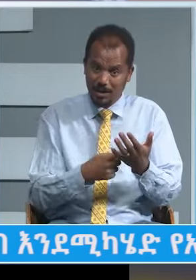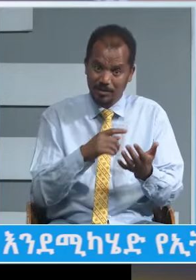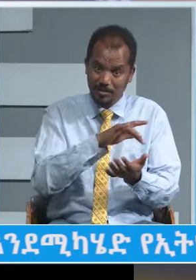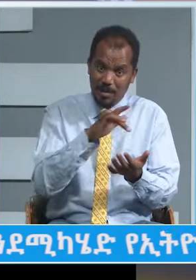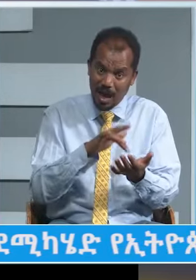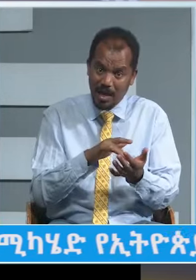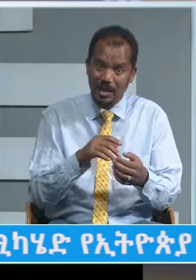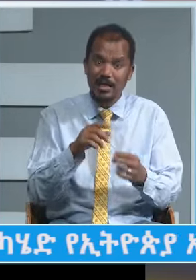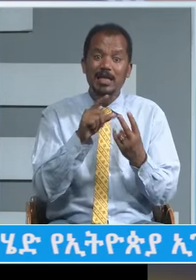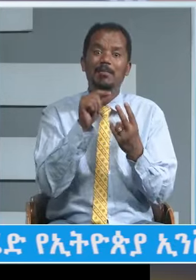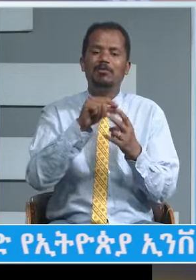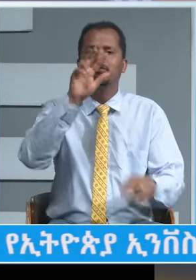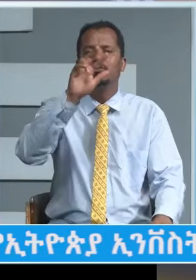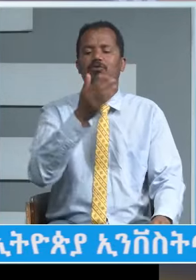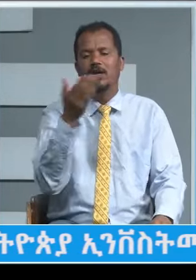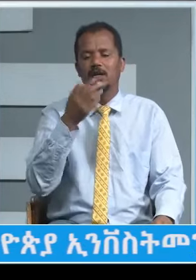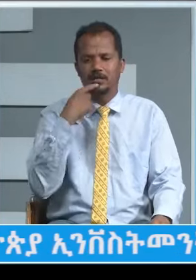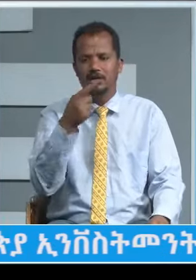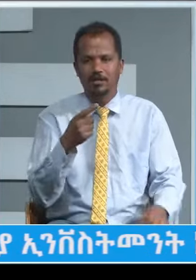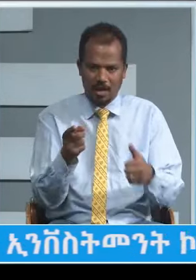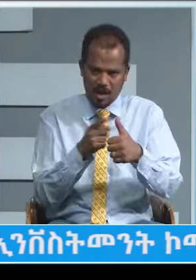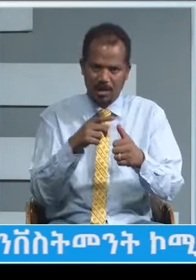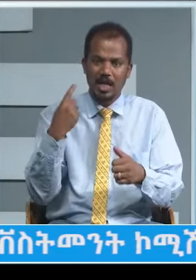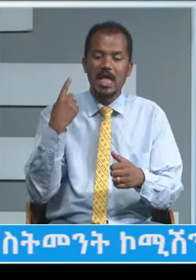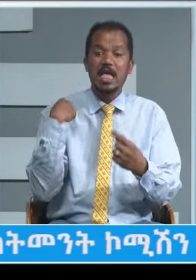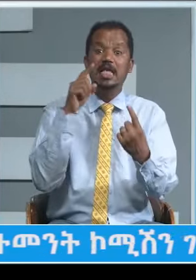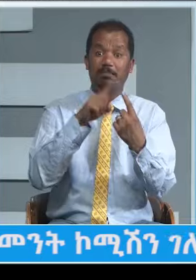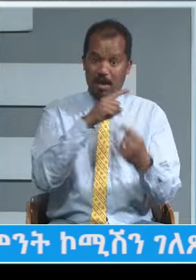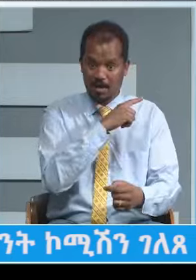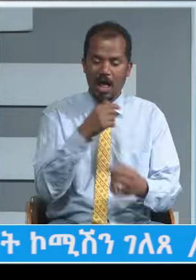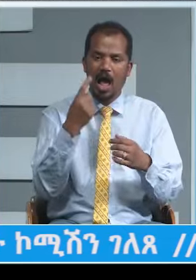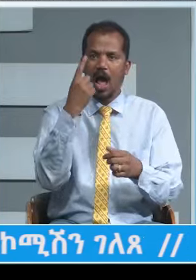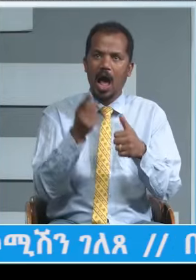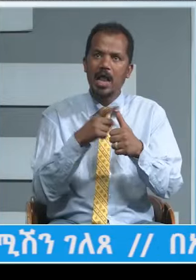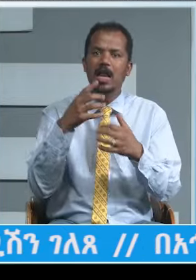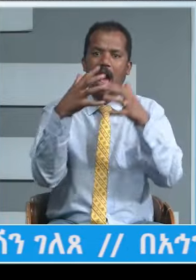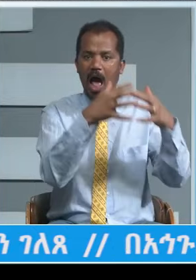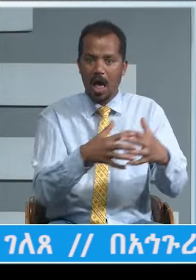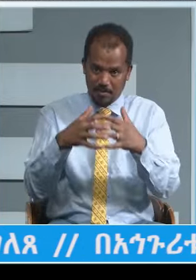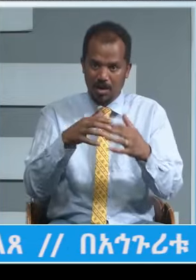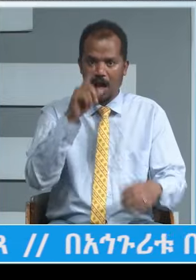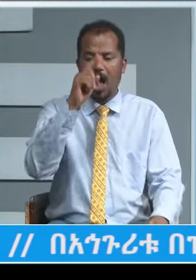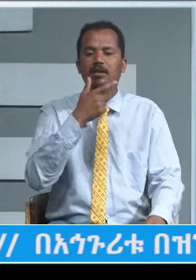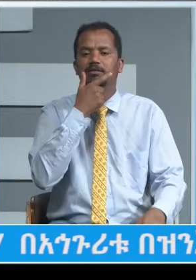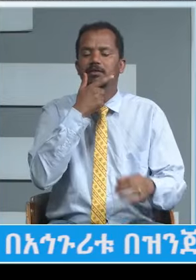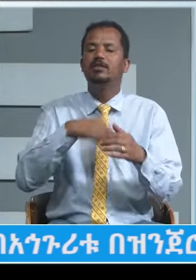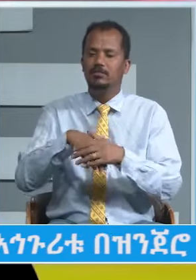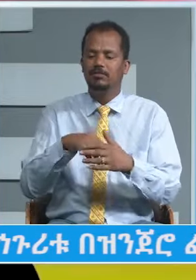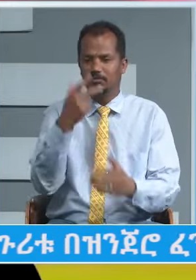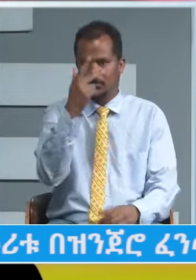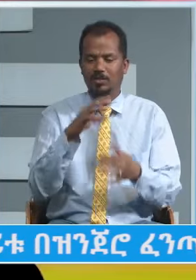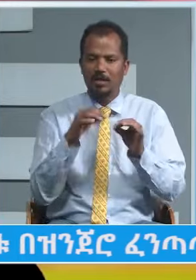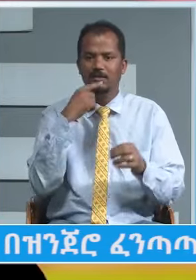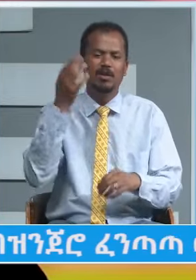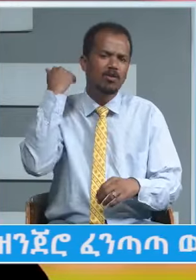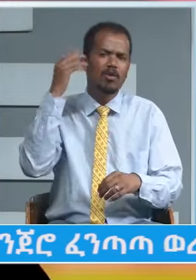ተመዝግቧል። ከእነዚህ ክብረ ወሰኖች መካከል የመረጥናቸውን ሶስቱን እናስታውሳችሁ። 1 ከስፔን ላሊጋ፣ 1 ከአሜሪካ ሜጀር ሊግ ሶከር፣ 1 ከእንግሊዝ